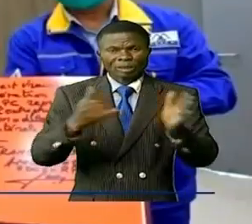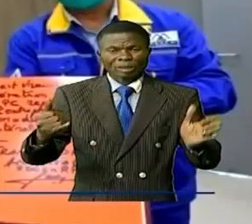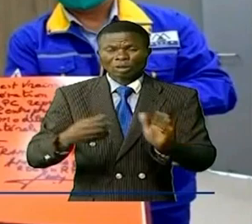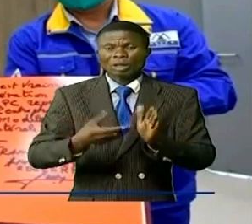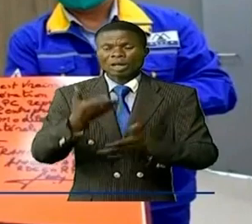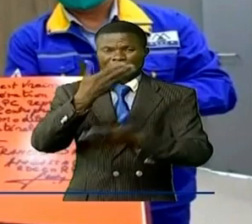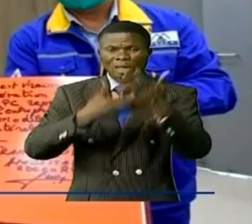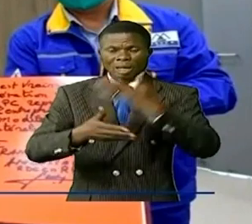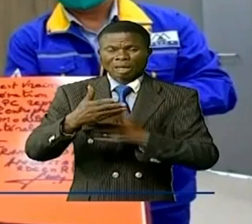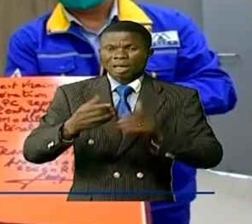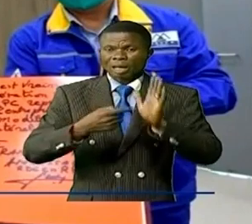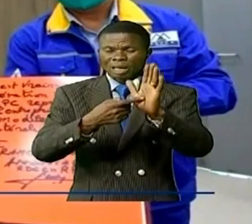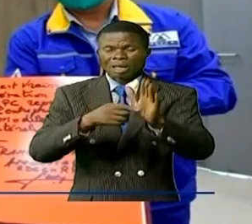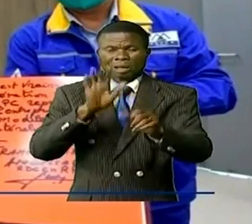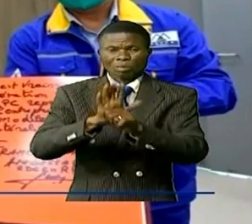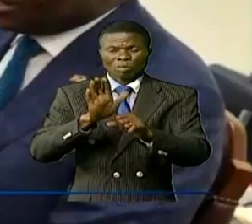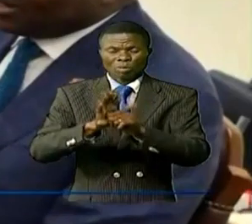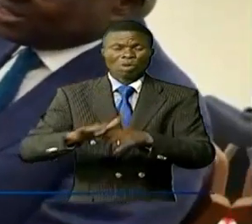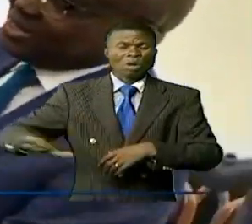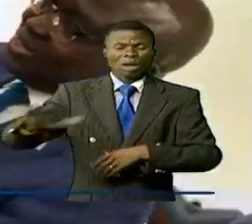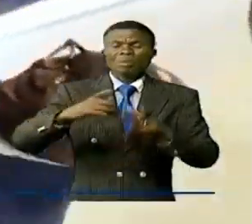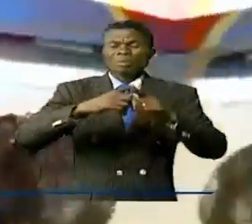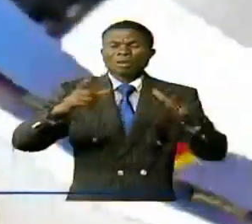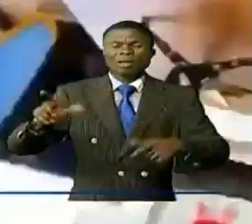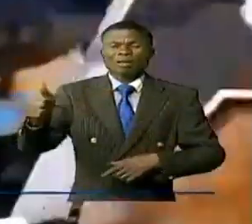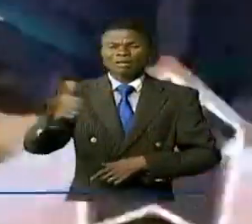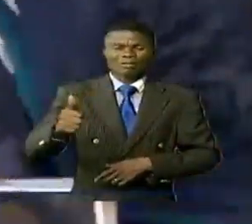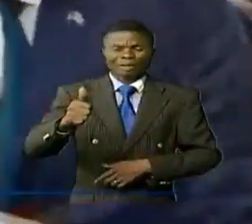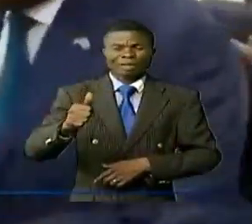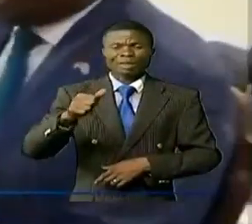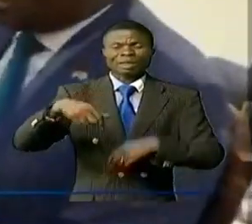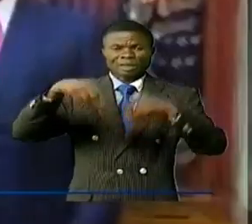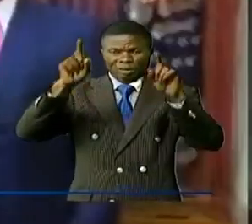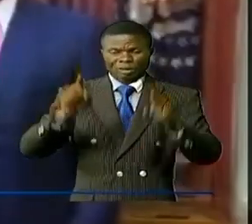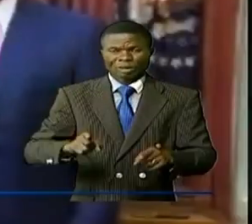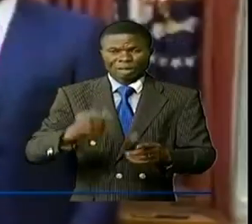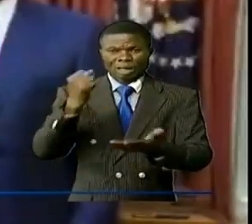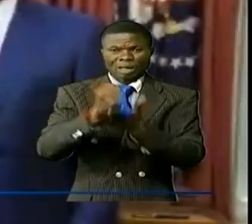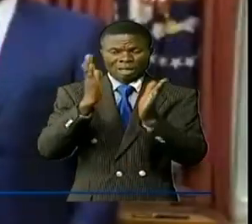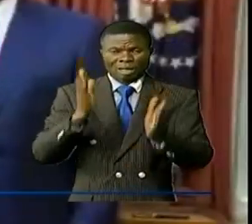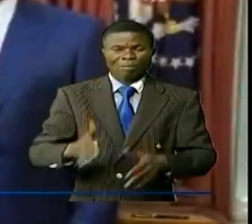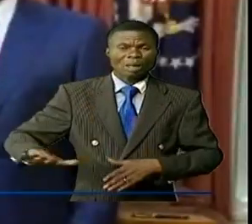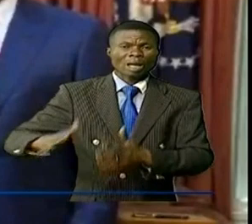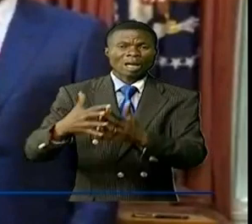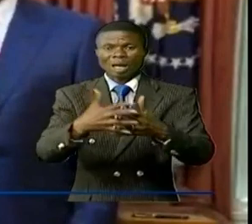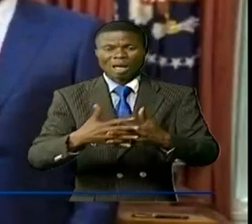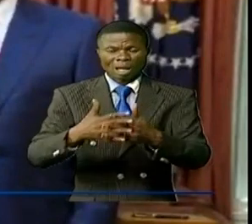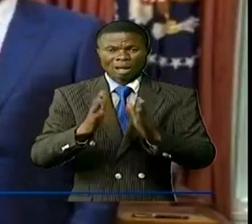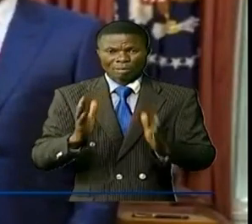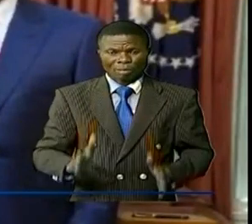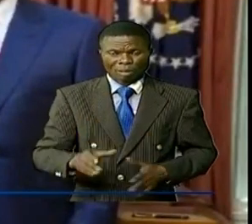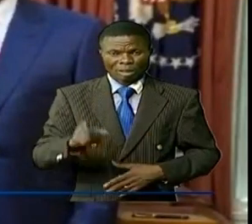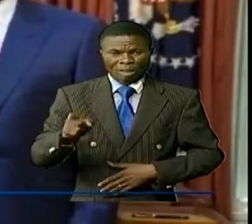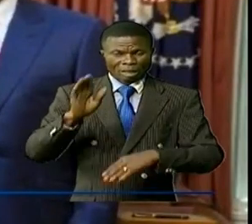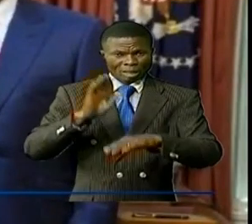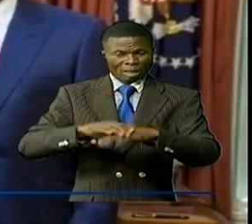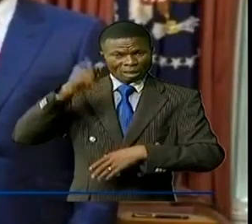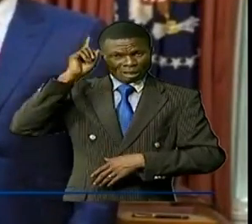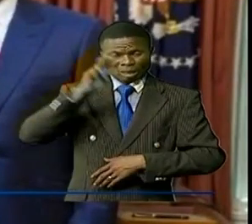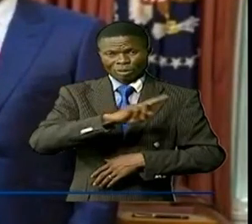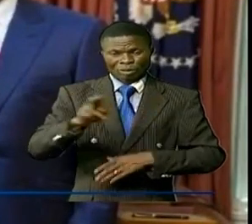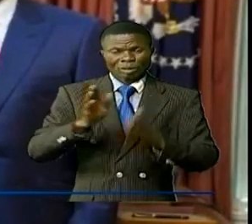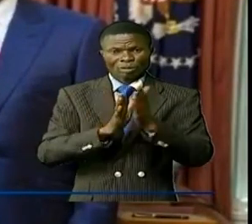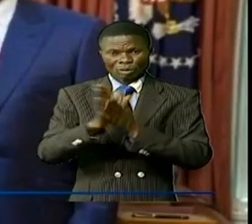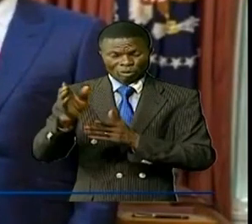le pays dans des grandes puissances du 21e siècle. Ambassadeur aux États-Unis, poste qu'il occupait depuis